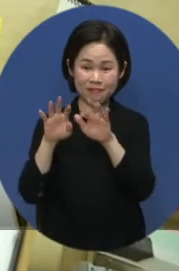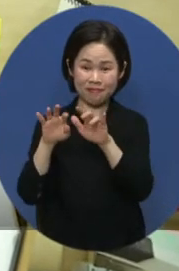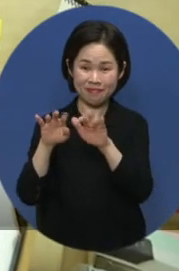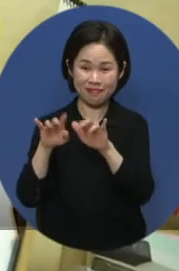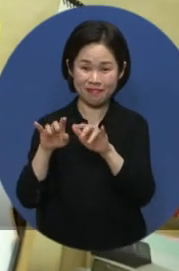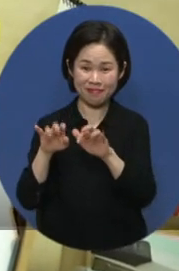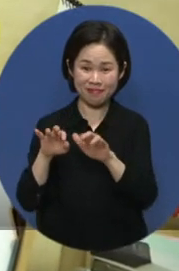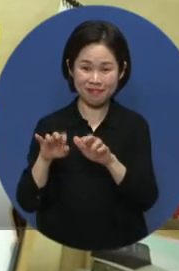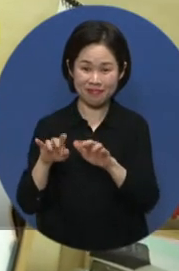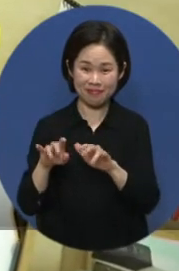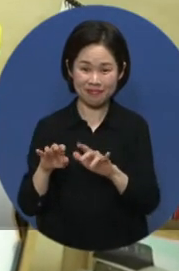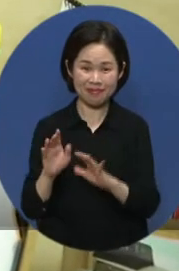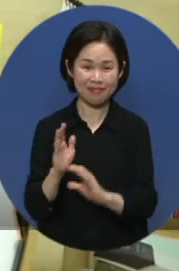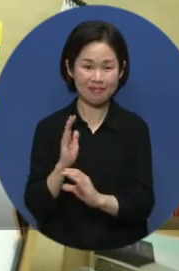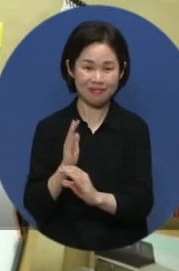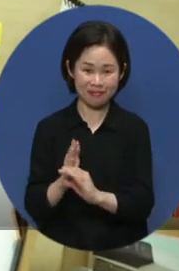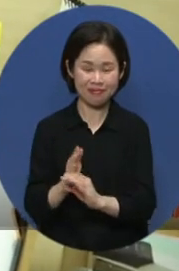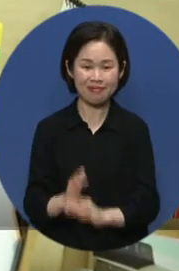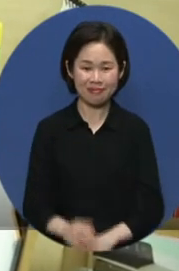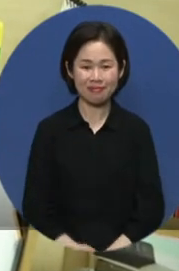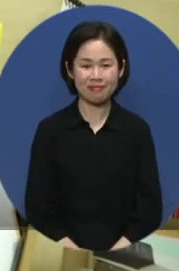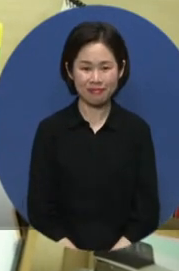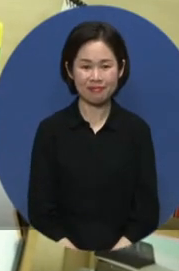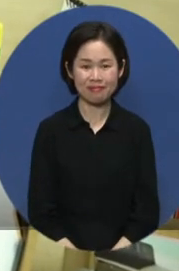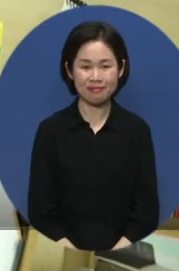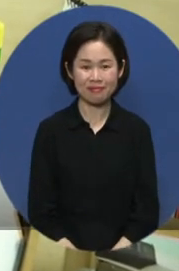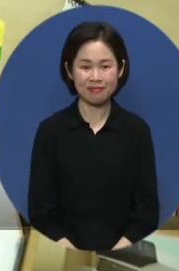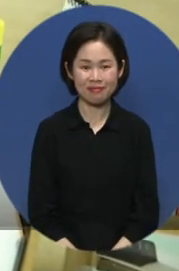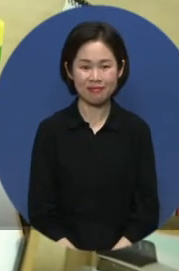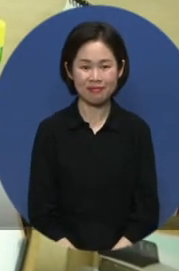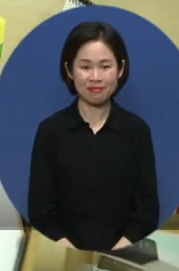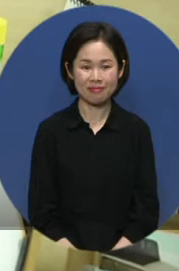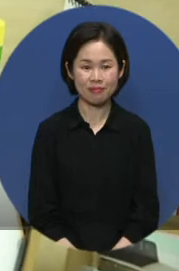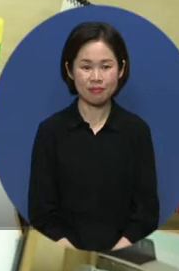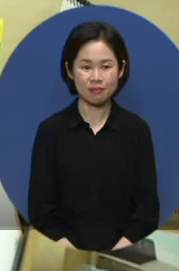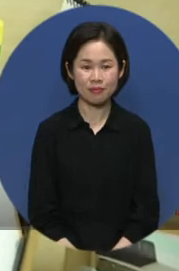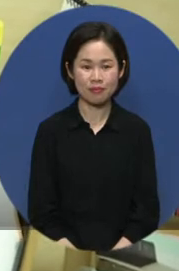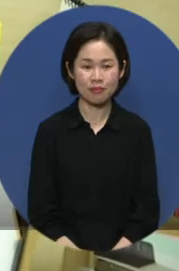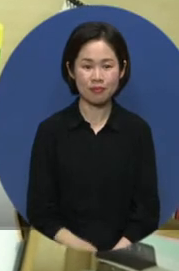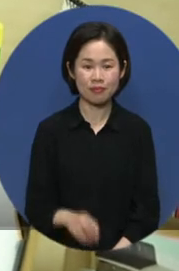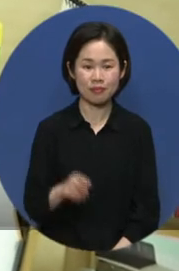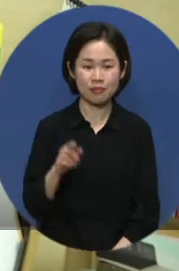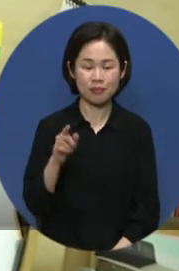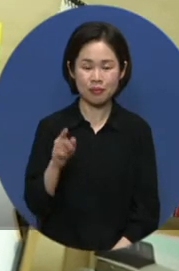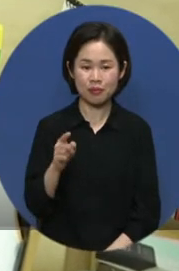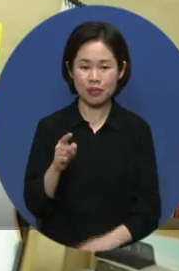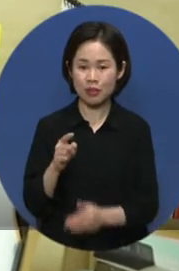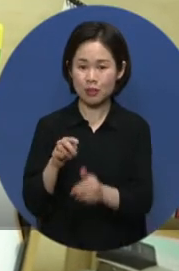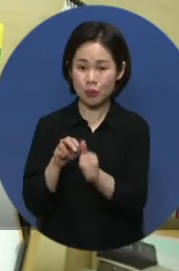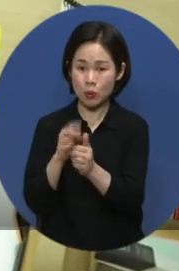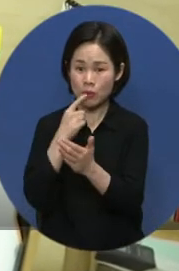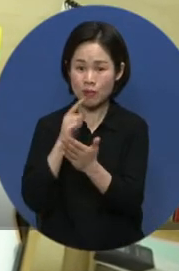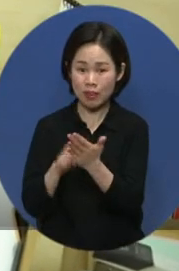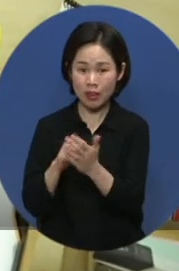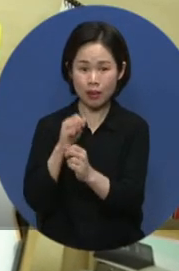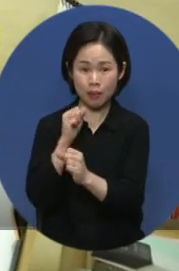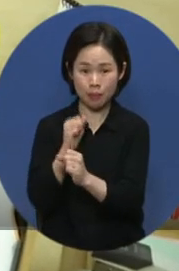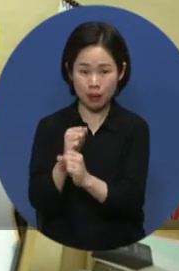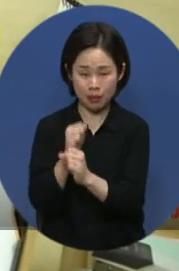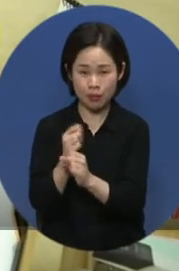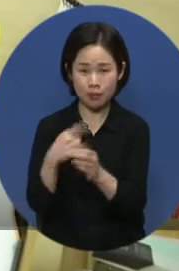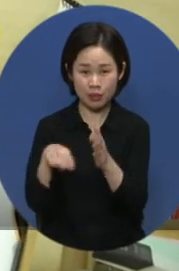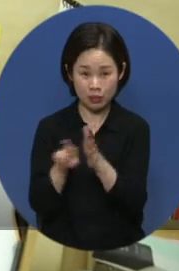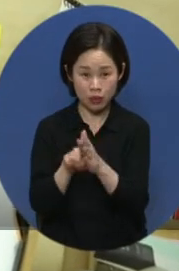엑셀로 베껴서 쓰는 경우 있습니다. 아, 쉬운 정보를 이제 풀려고?